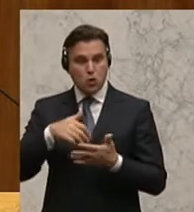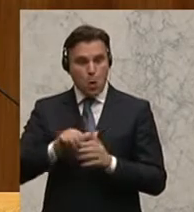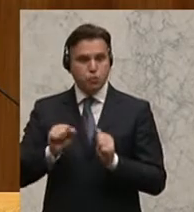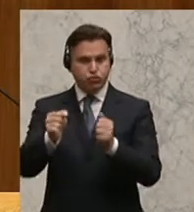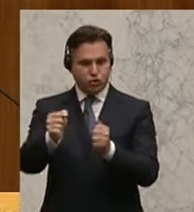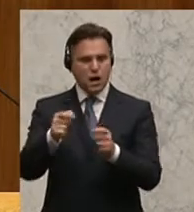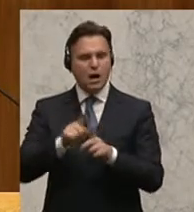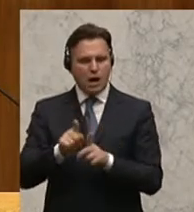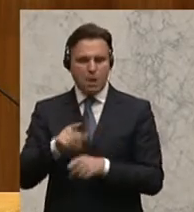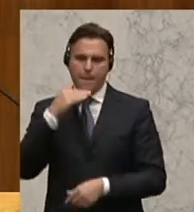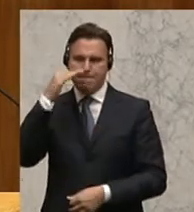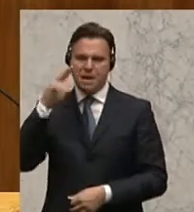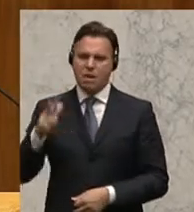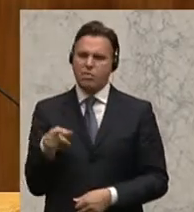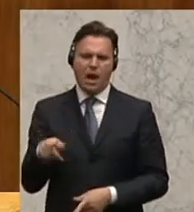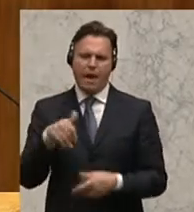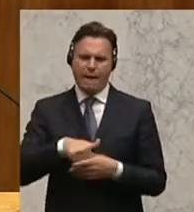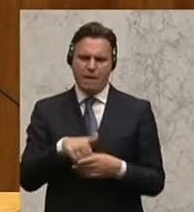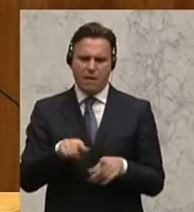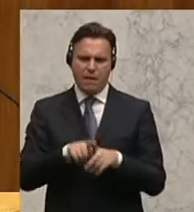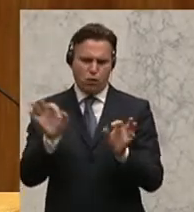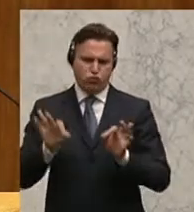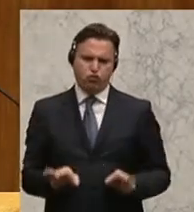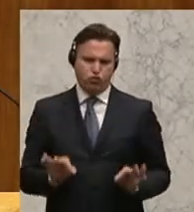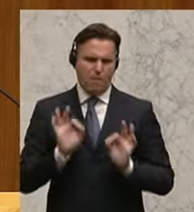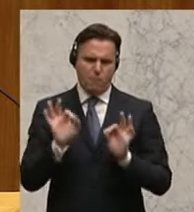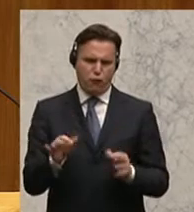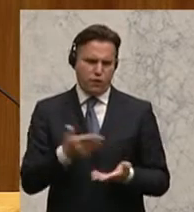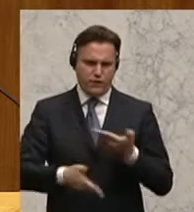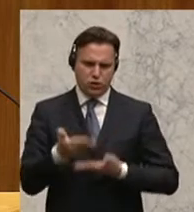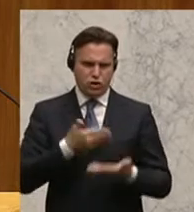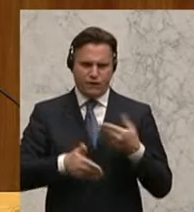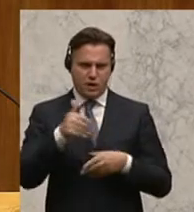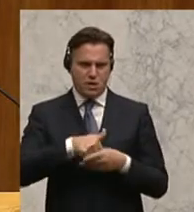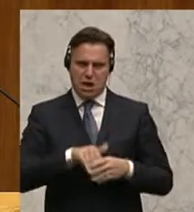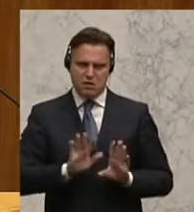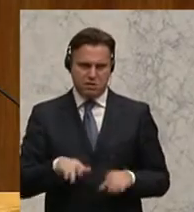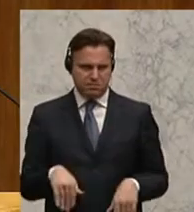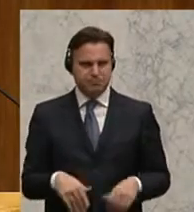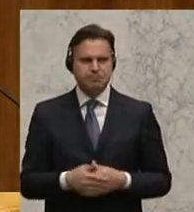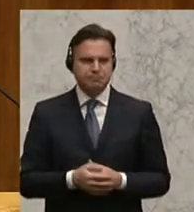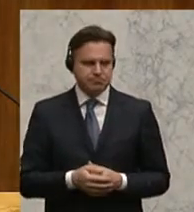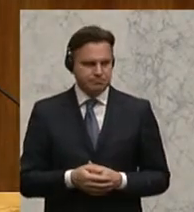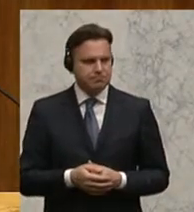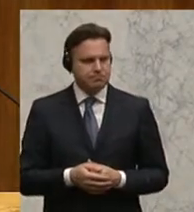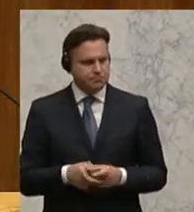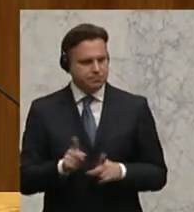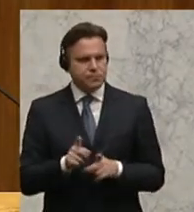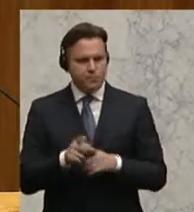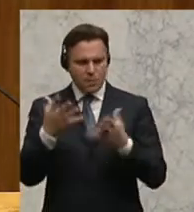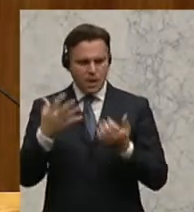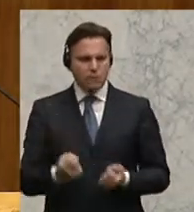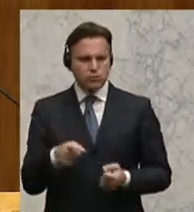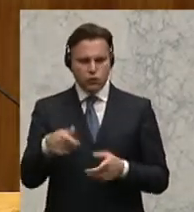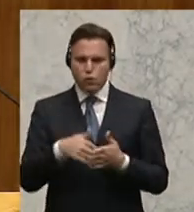Basel III wird Ähnliches mit sich bringen, wird Ähnliches auch als Ergebnis haben, nämlich eine weitere